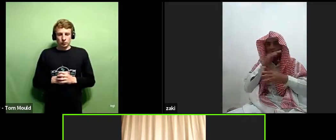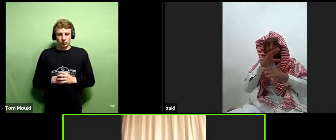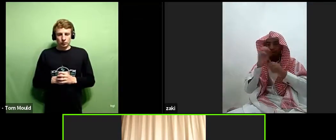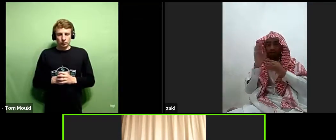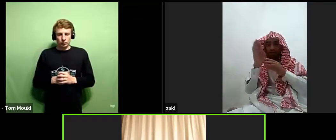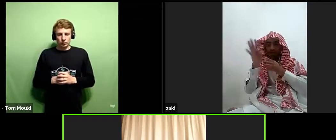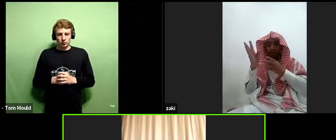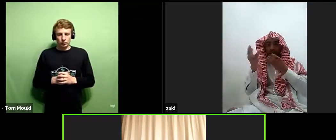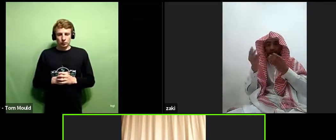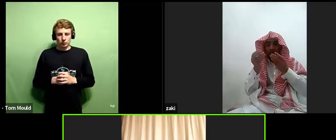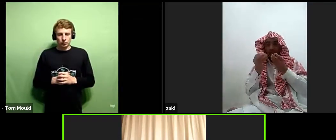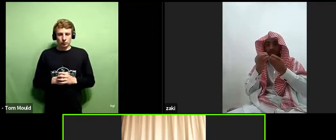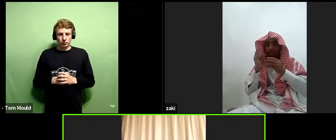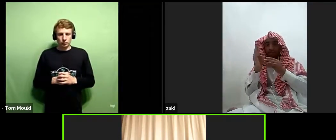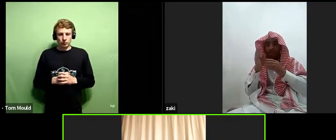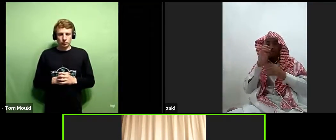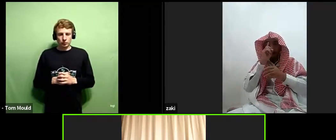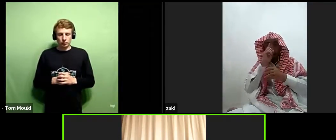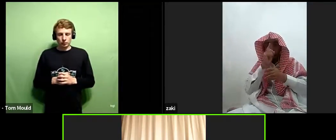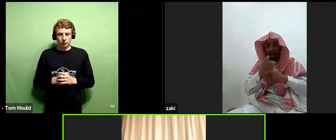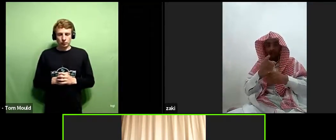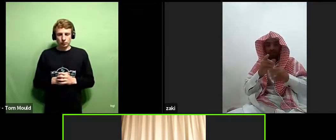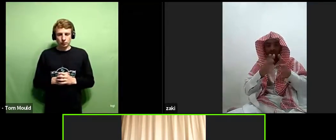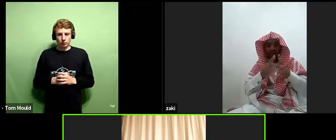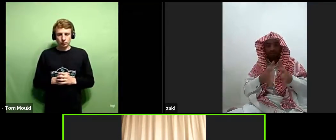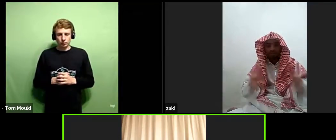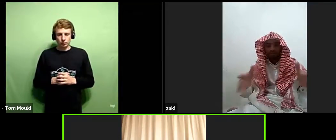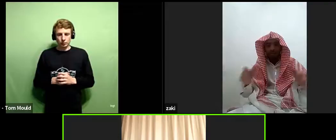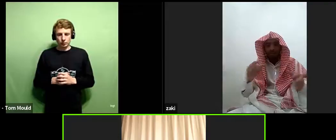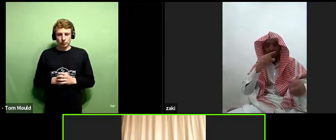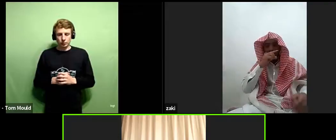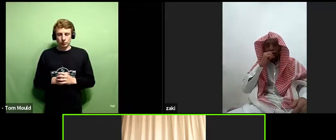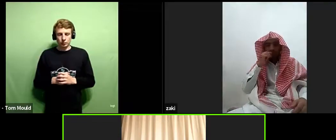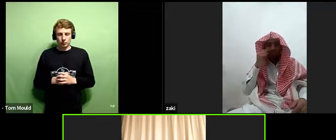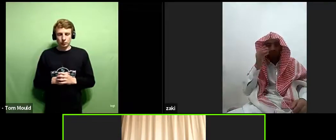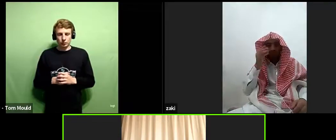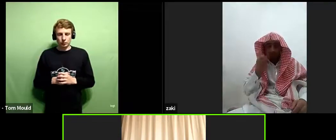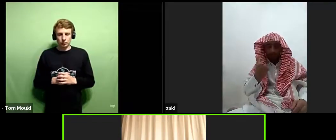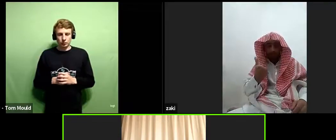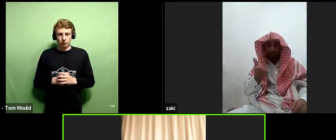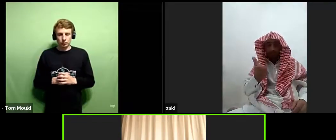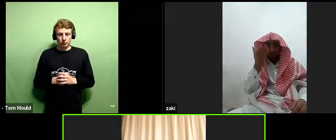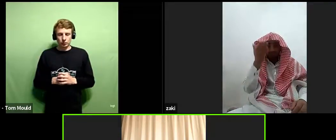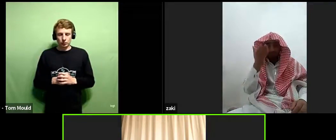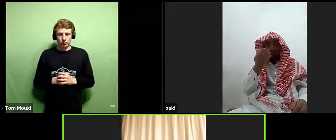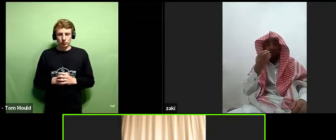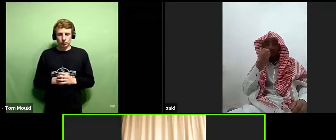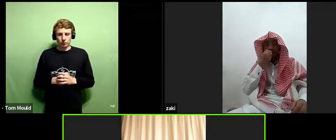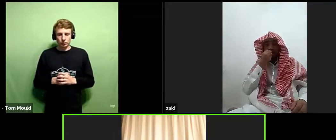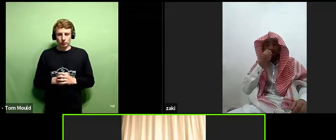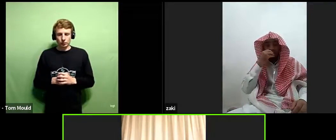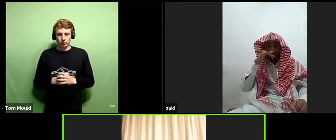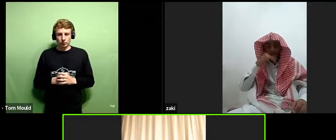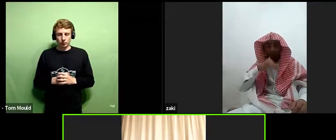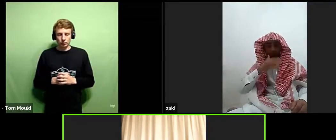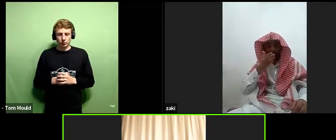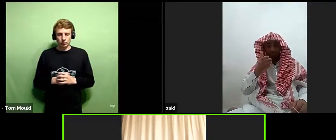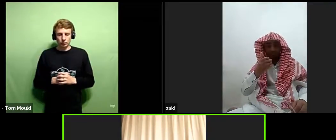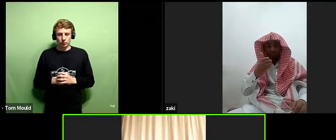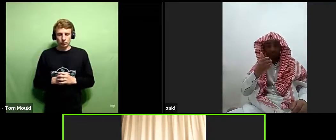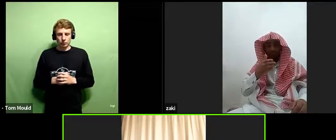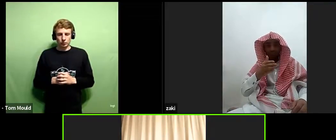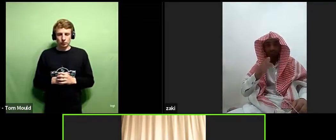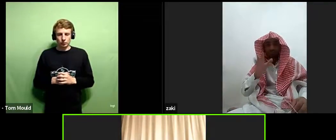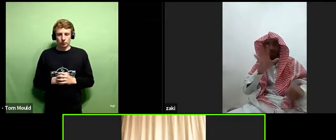يأمرون صبيانهم بالصوم فإذا أرادوا الطعام ألهوهم